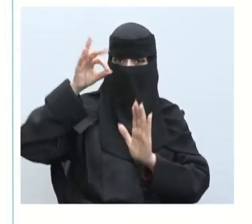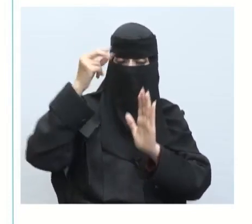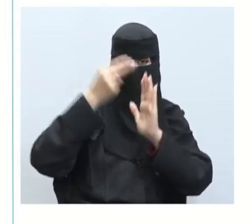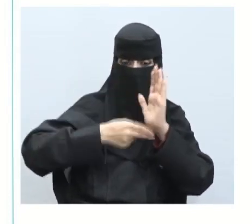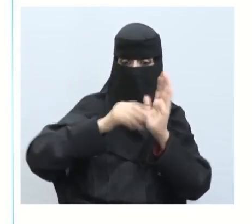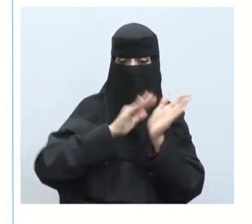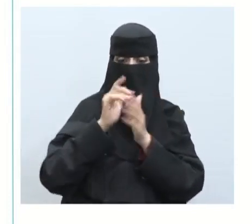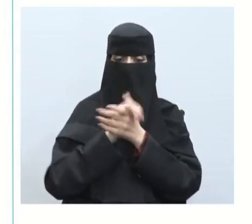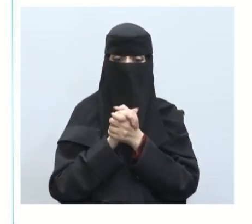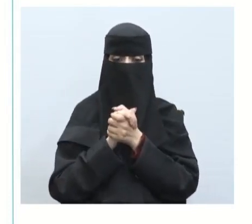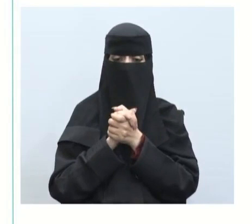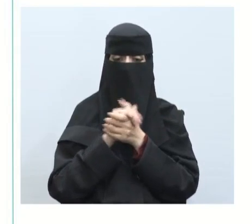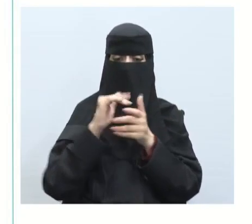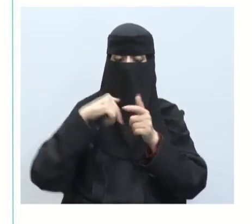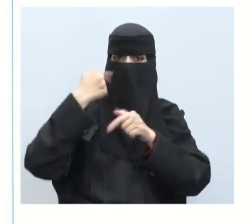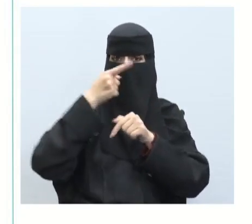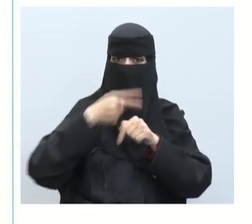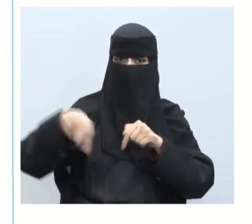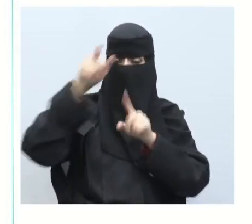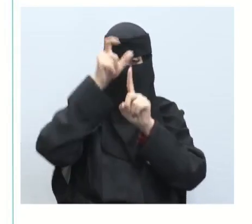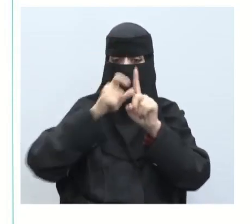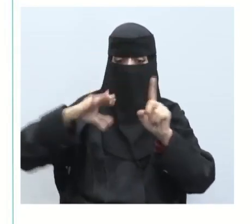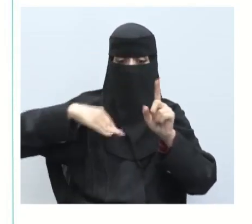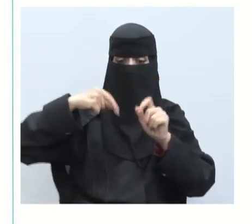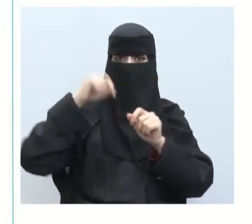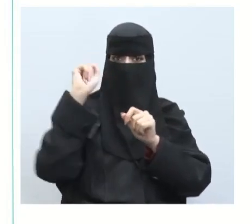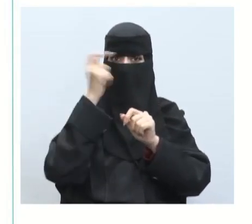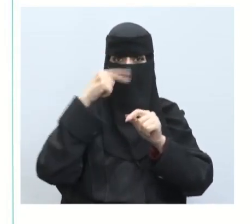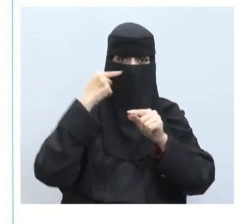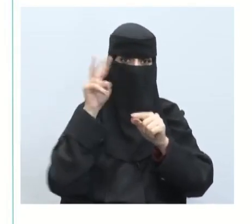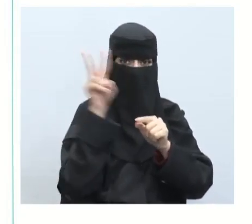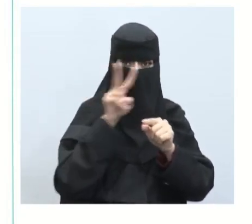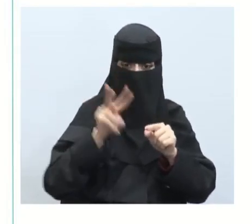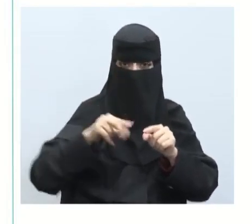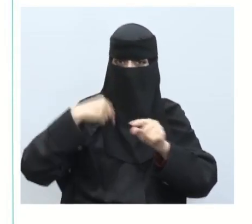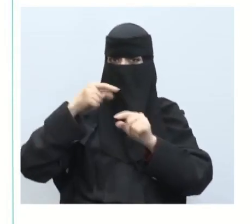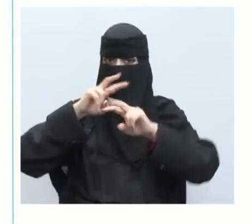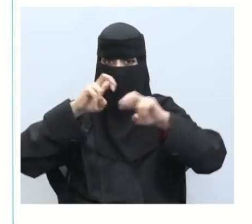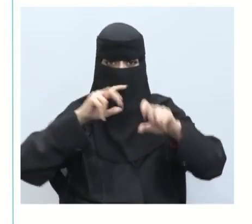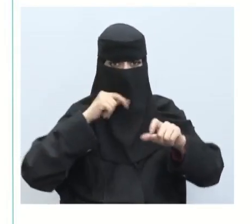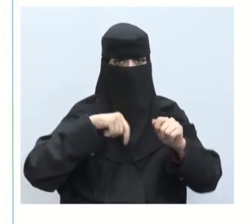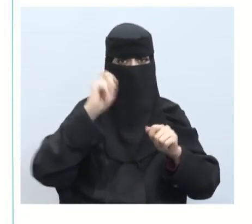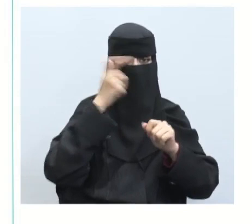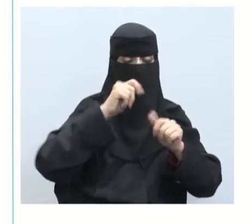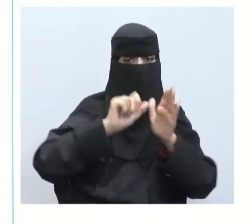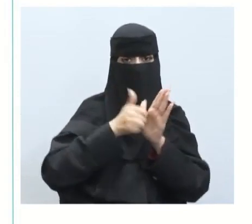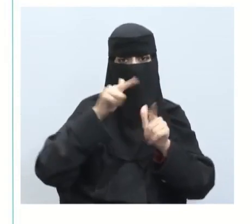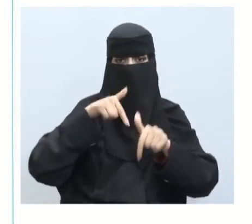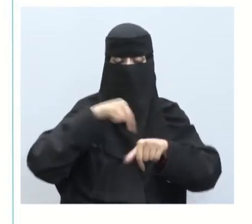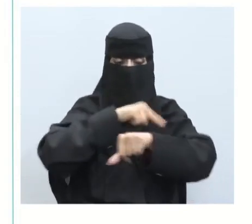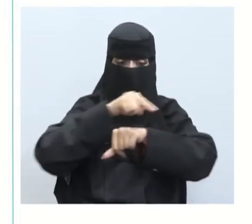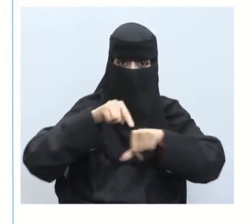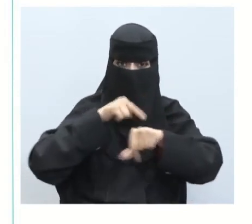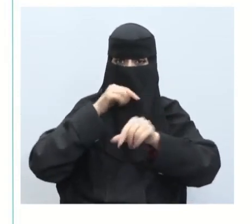واتخاذ القرار فبتالي هم يطلعون باستمرار على الفرص الجديده يبحثون ونحن ذكرنا سابقا عاده يقضون